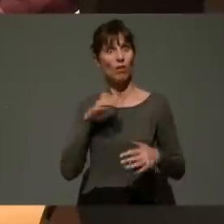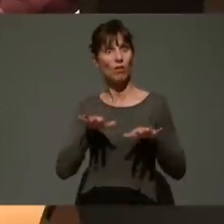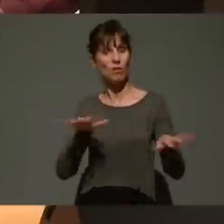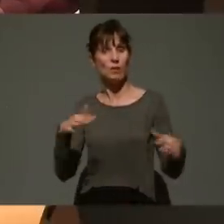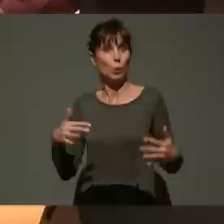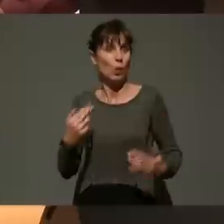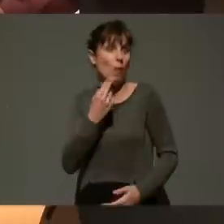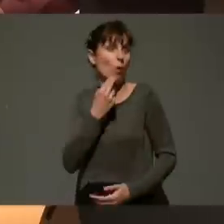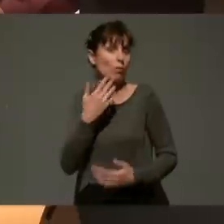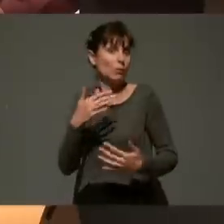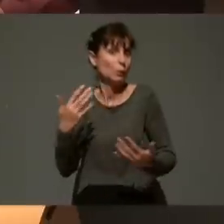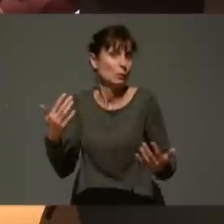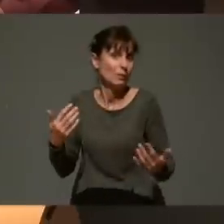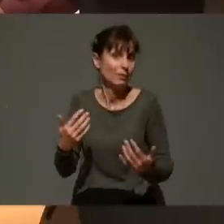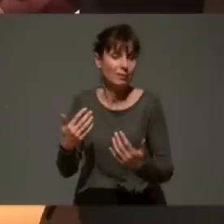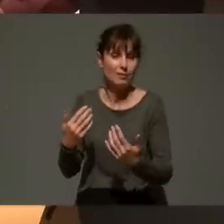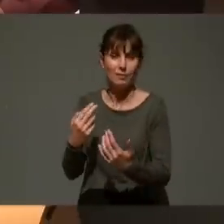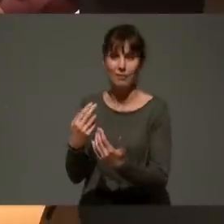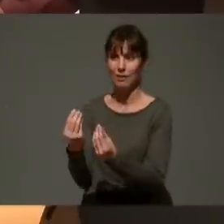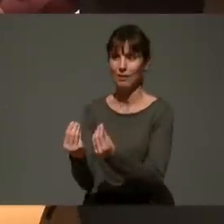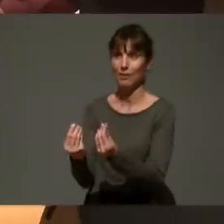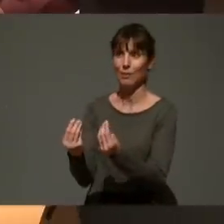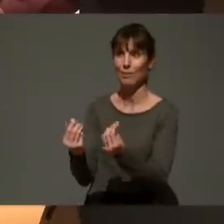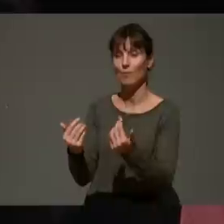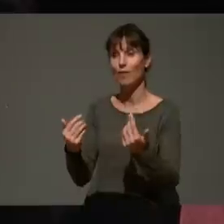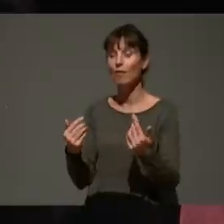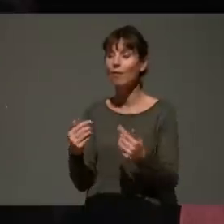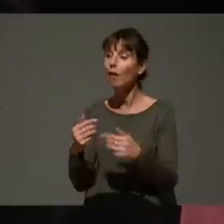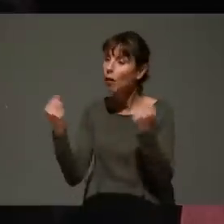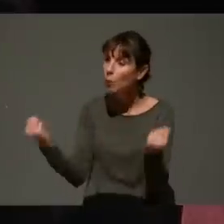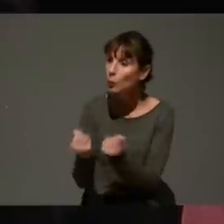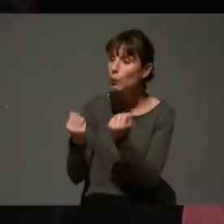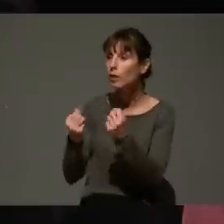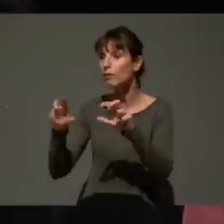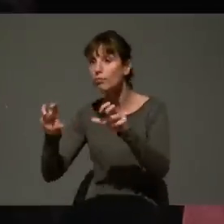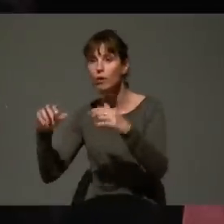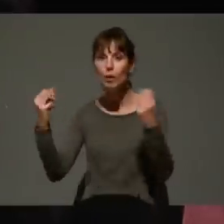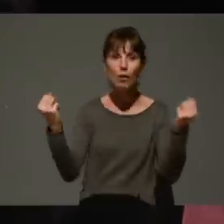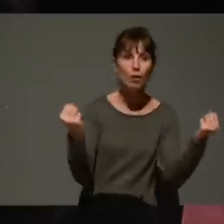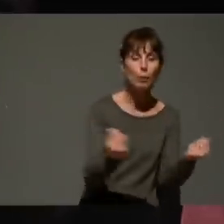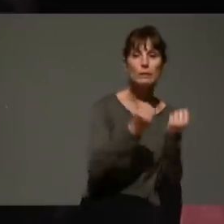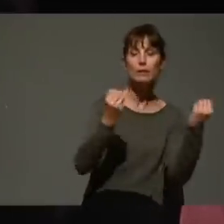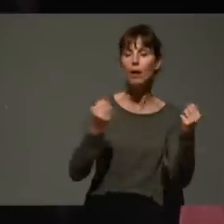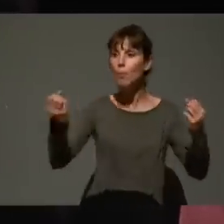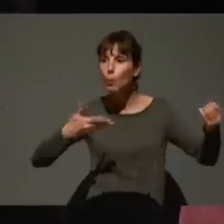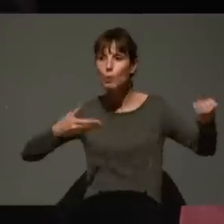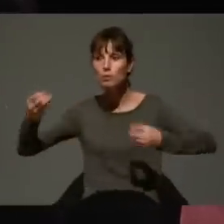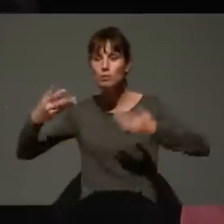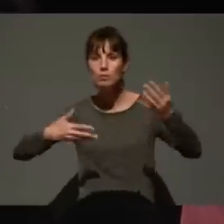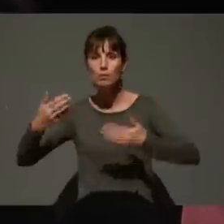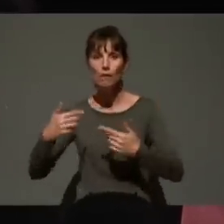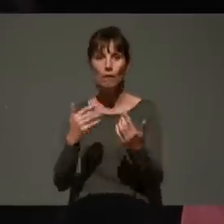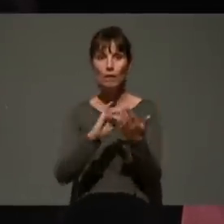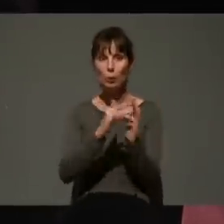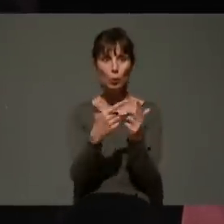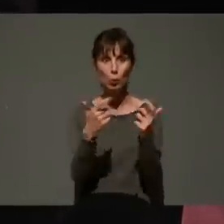de... Sous ces, entre guillemets, produits que l'on propose, qui sont proposés, effectivement, il y a vraiment tout.